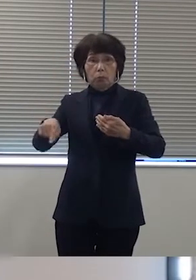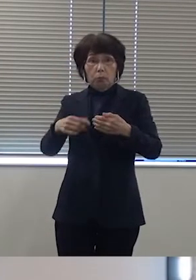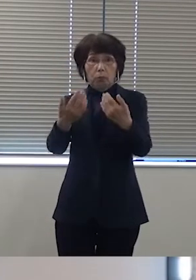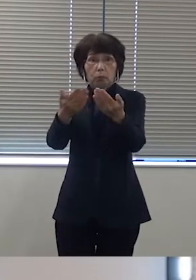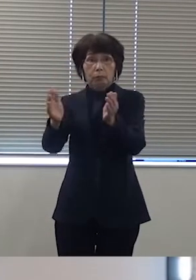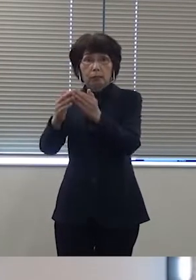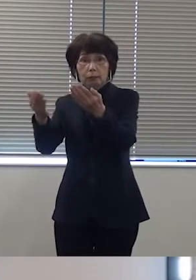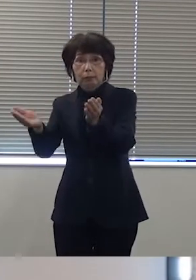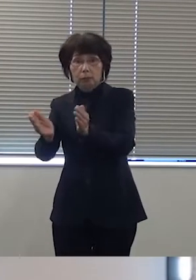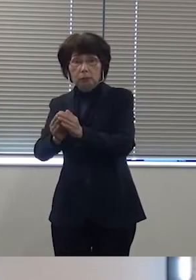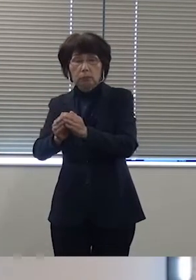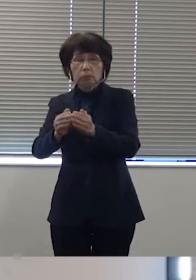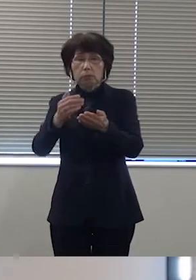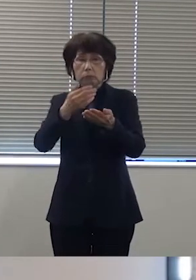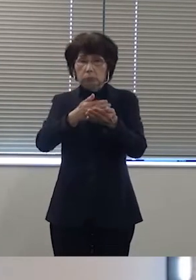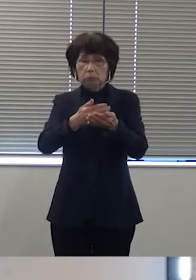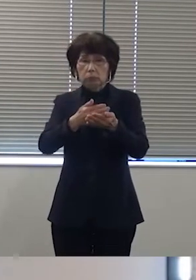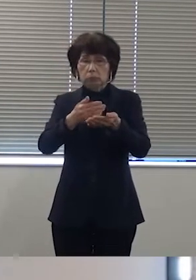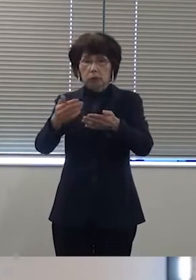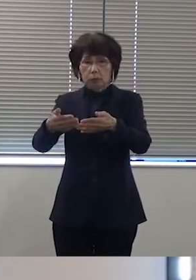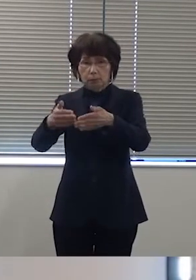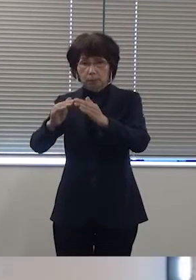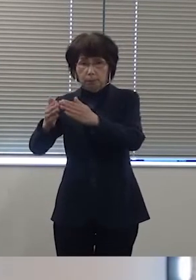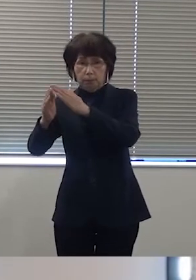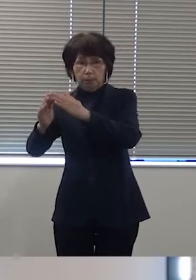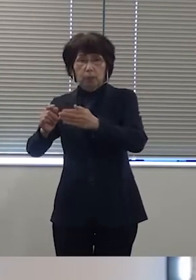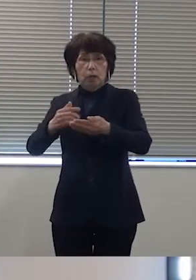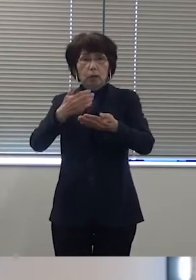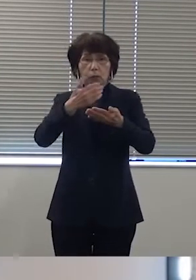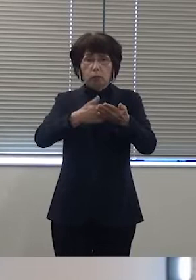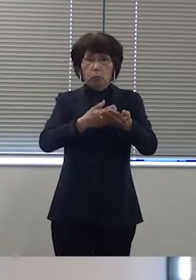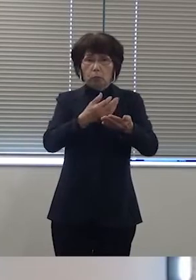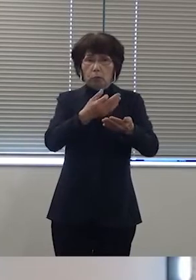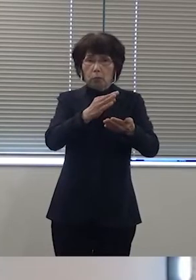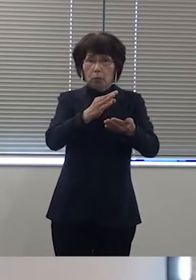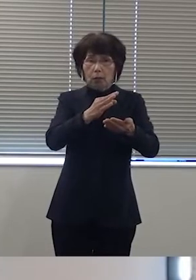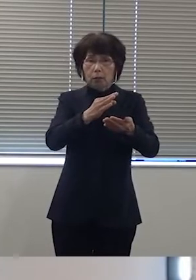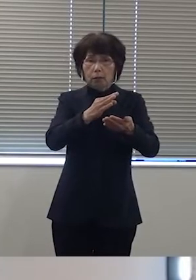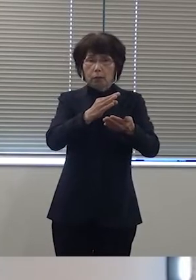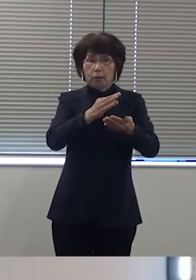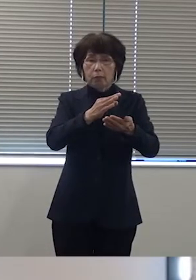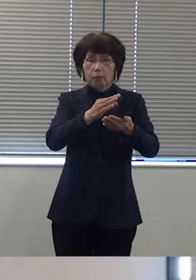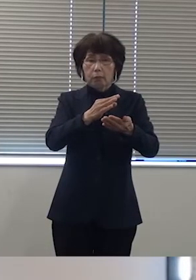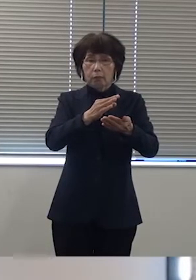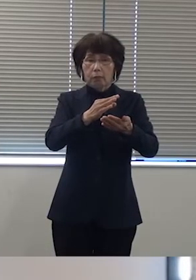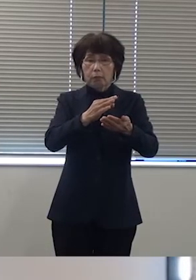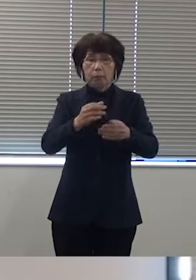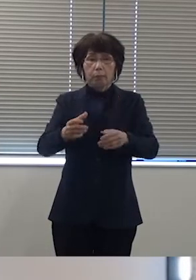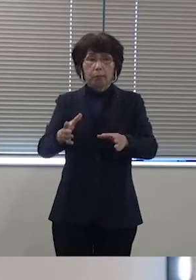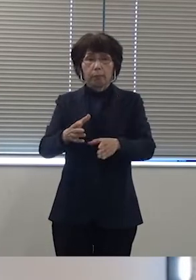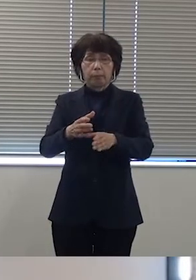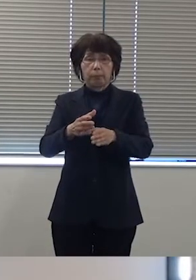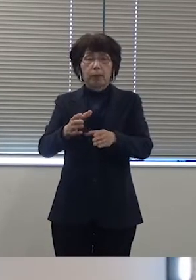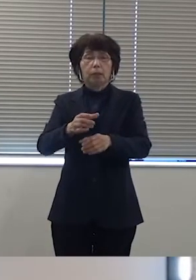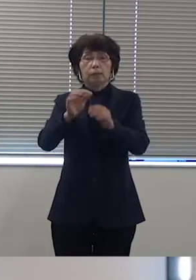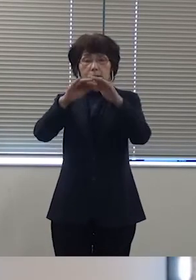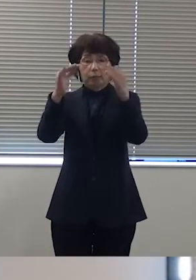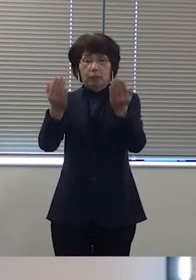全体のちょっと集計の仕方いろいろあるんですけれども、全体としては1億ぐらいという、まあ、目算ではありがたいと